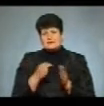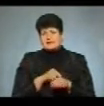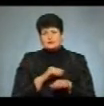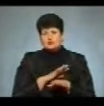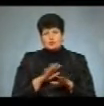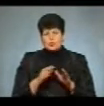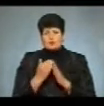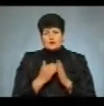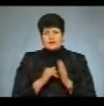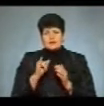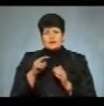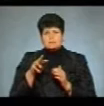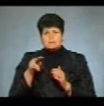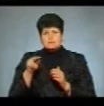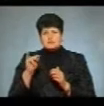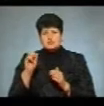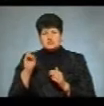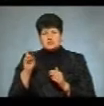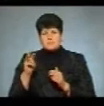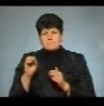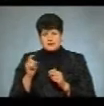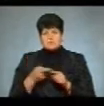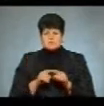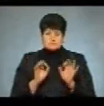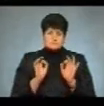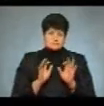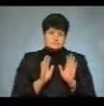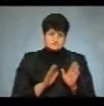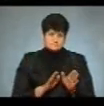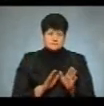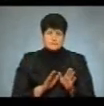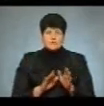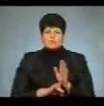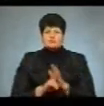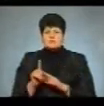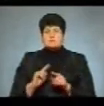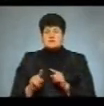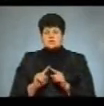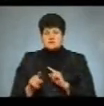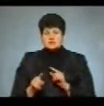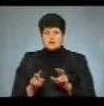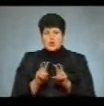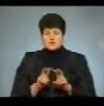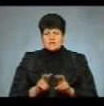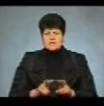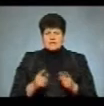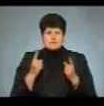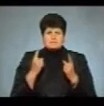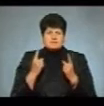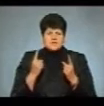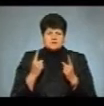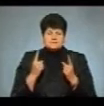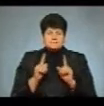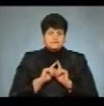про порядок імпічменту президента, тому це є логічно. Розпочати пришвидшити розслідування найбільш резонансних